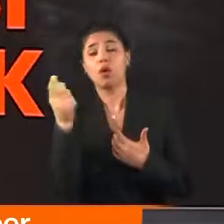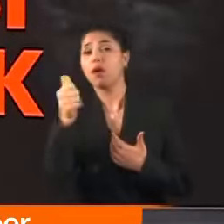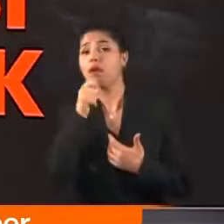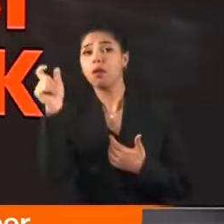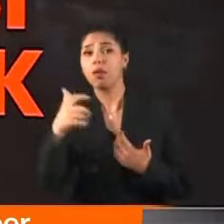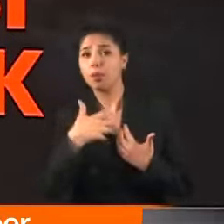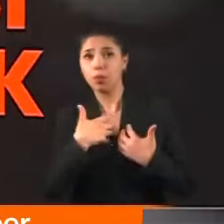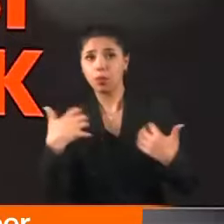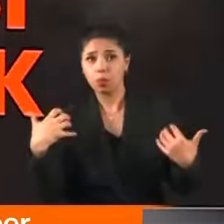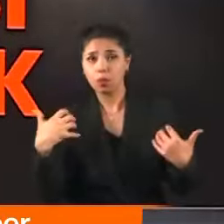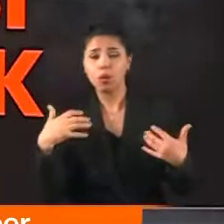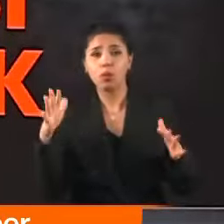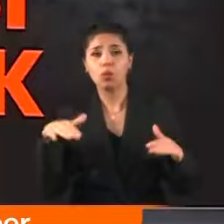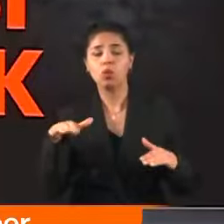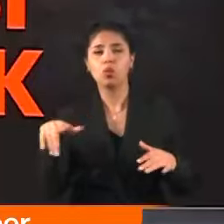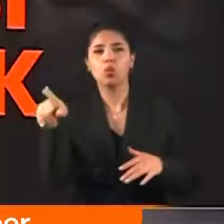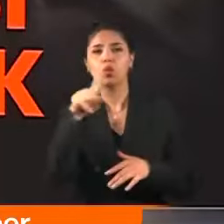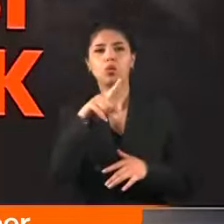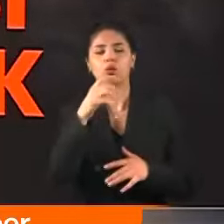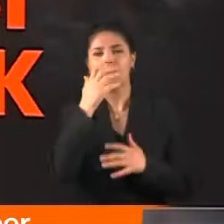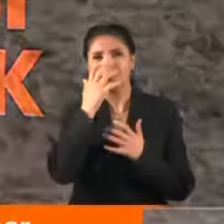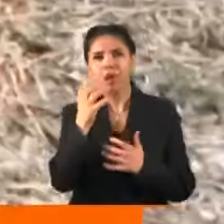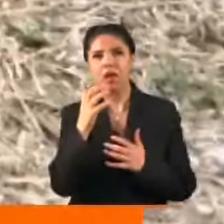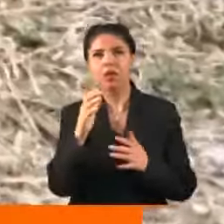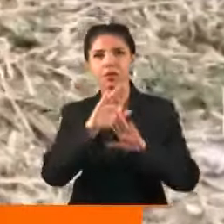beslediği kümese bekçi yaptı onu.